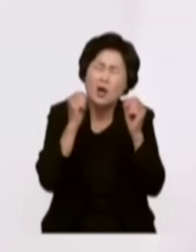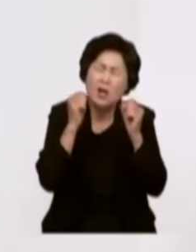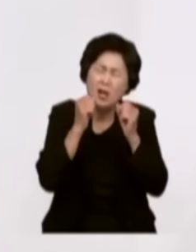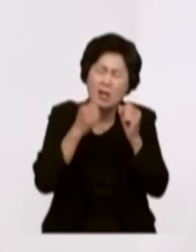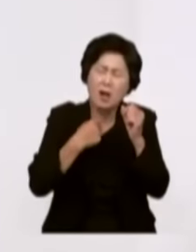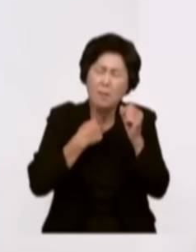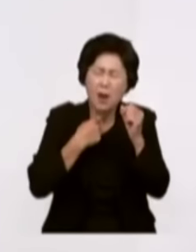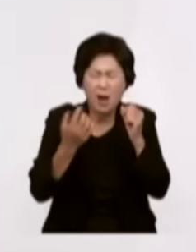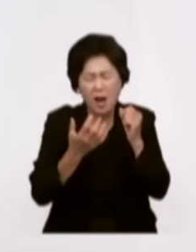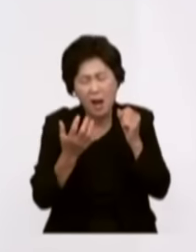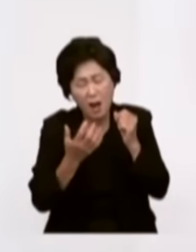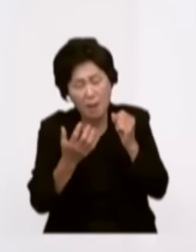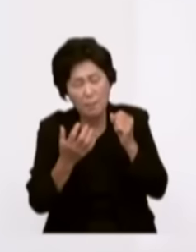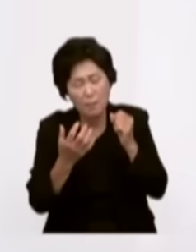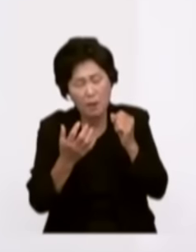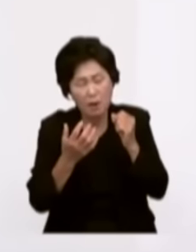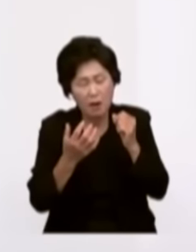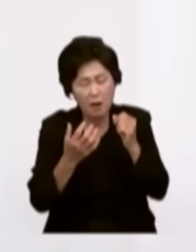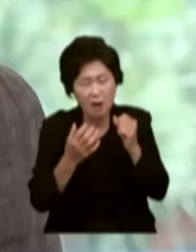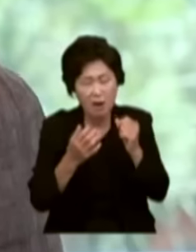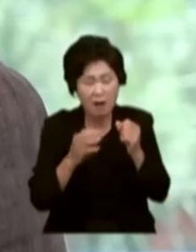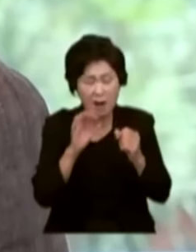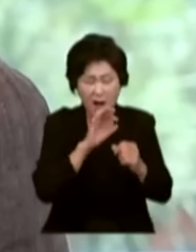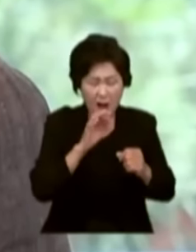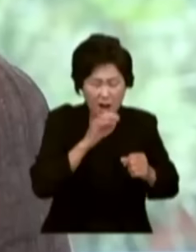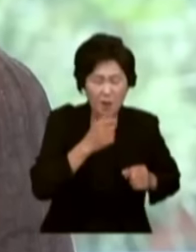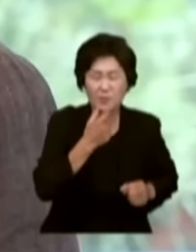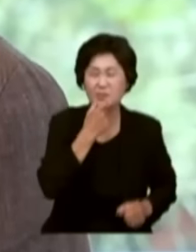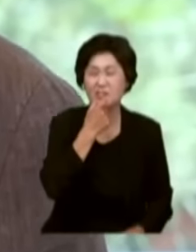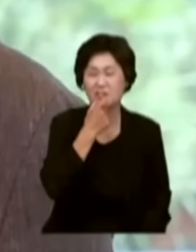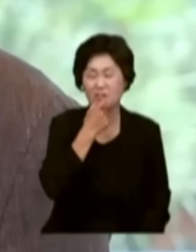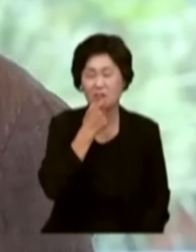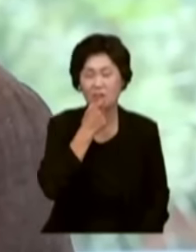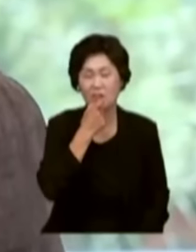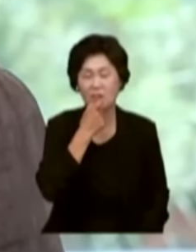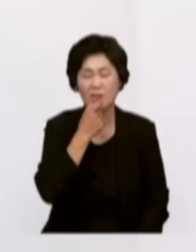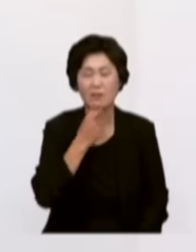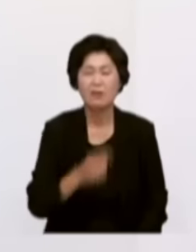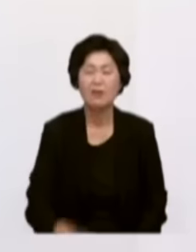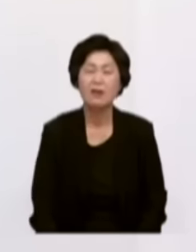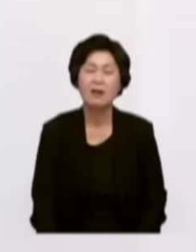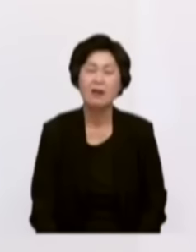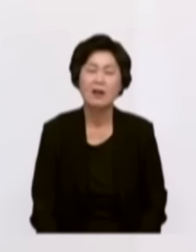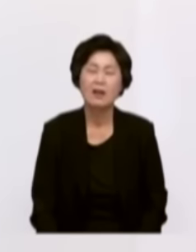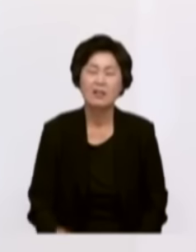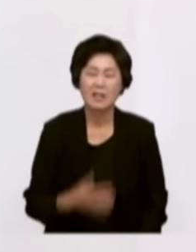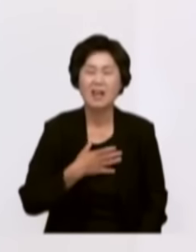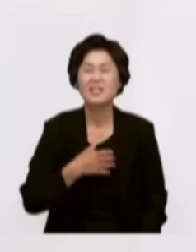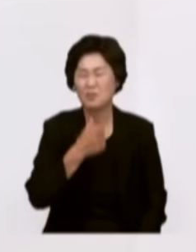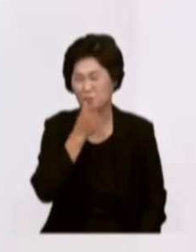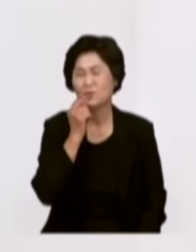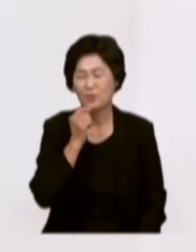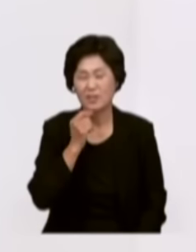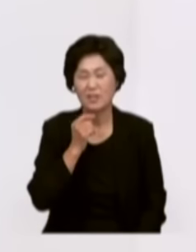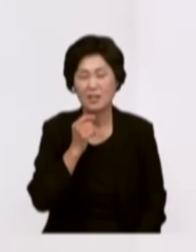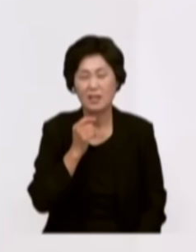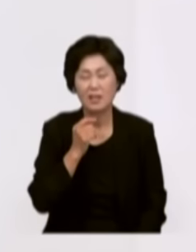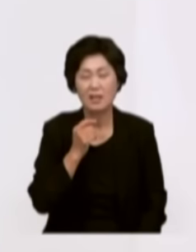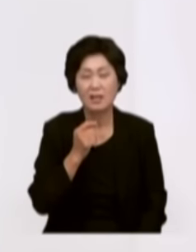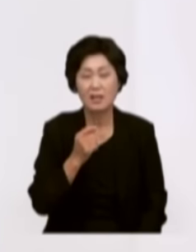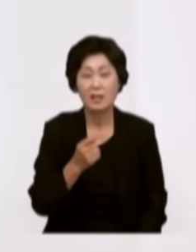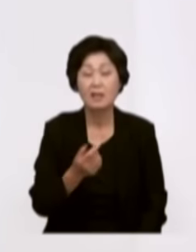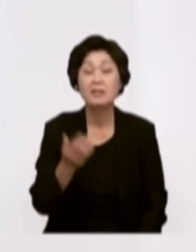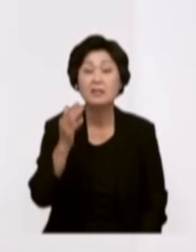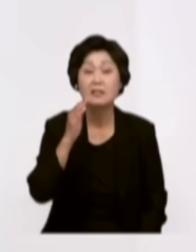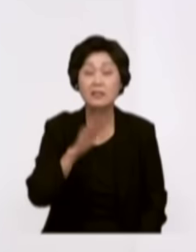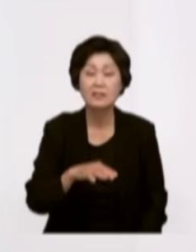잘못됐지. 너무 가기 싫은 거예요. 아니 무슨 그럴 국악 득음하는 것도 아니고. 아 이거 그러니까 얼마나 모자랐으면 그렇게 했겠어요. 그래. 그러면 그래. 그럴 때